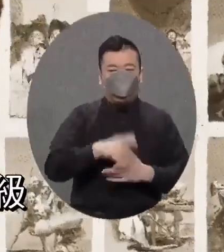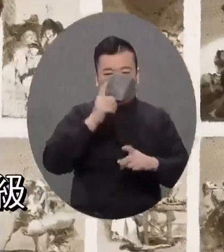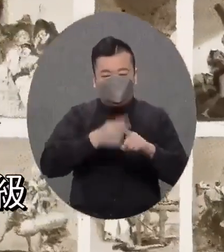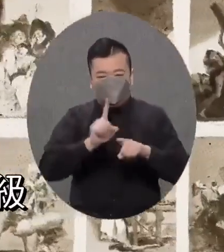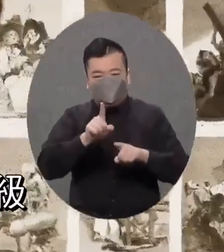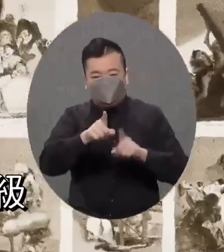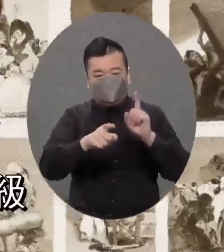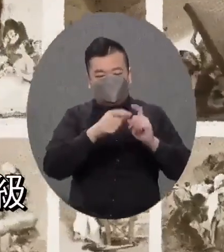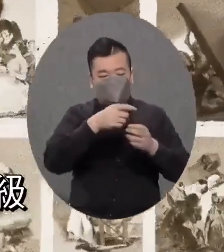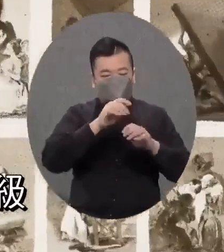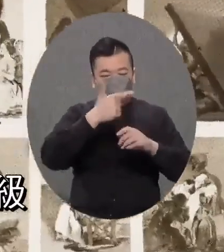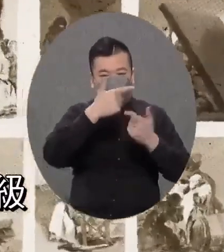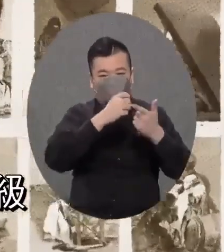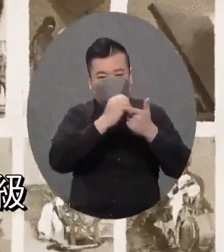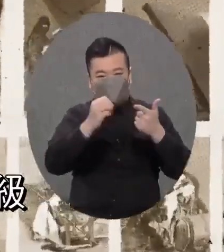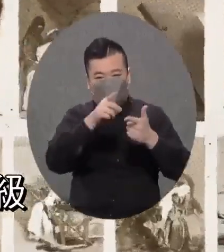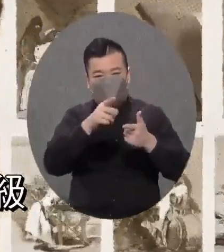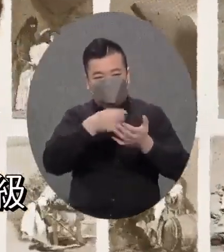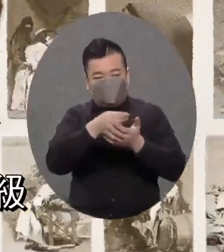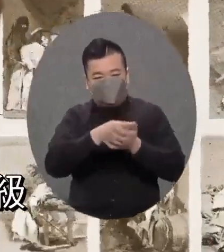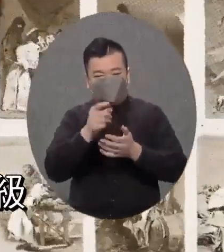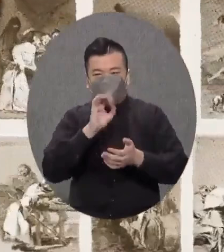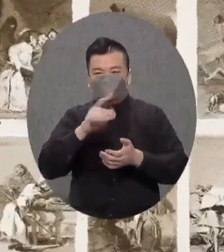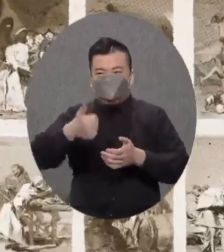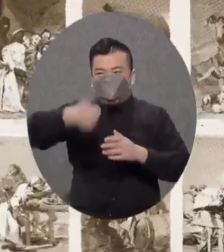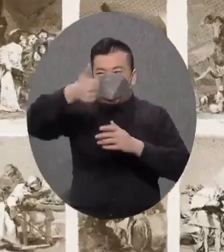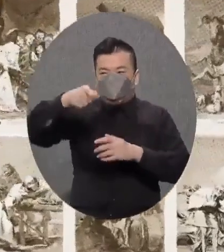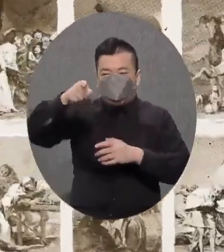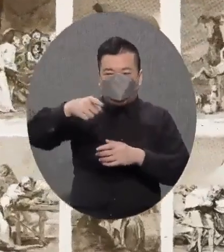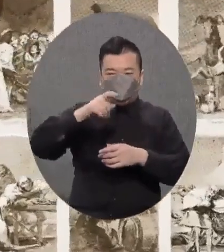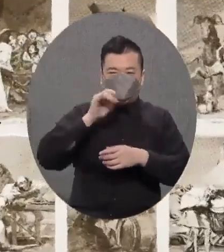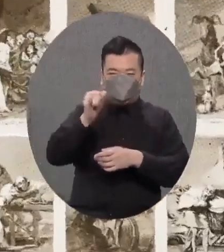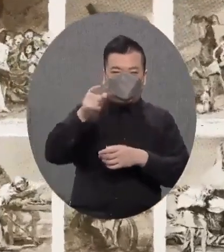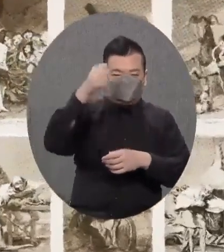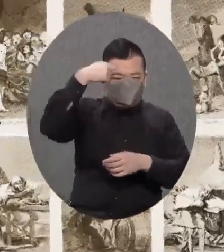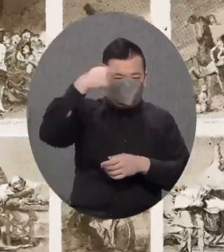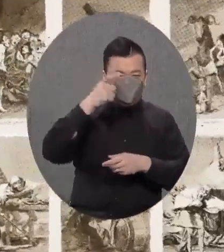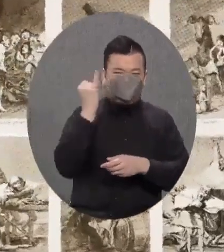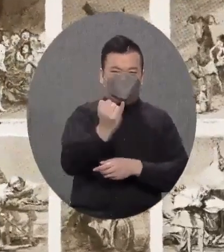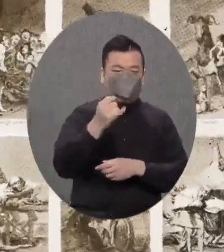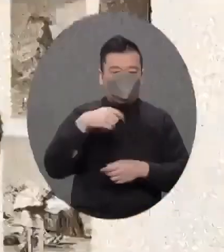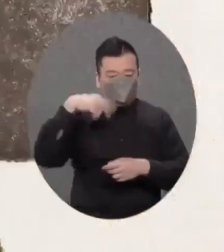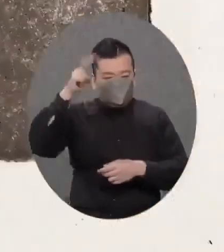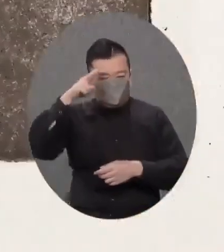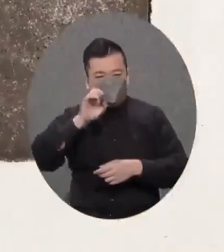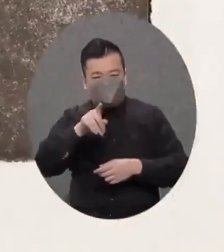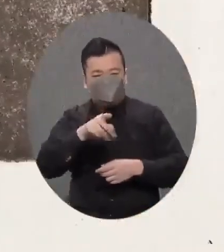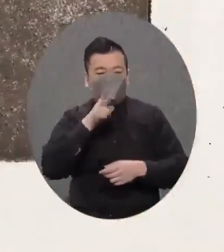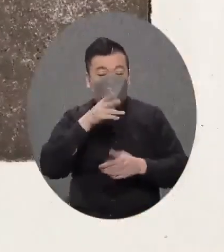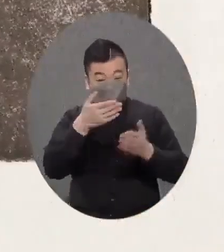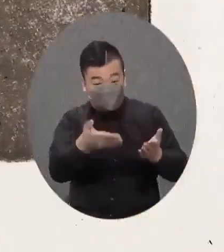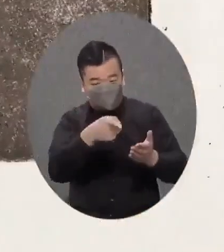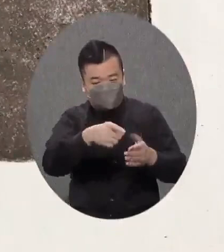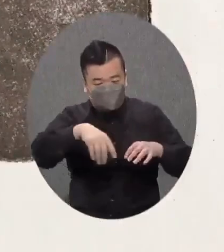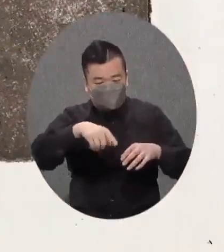以呢80幅版画去讽刺上流阶级同埋批判社会嘅荒谬。例如呢幅就以奴